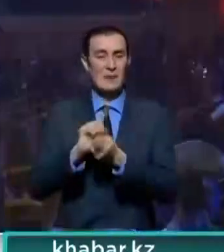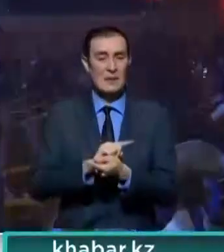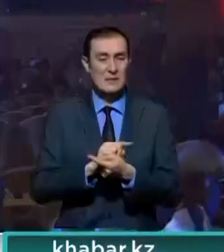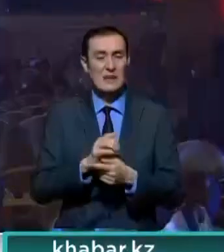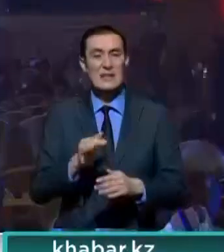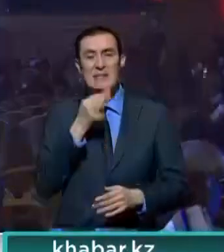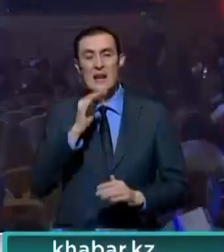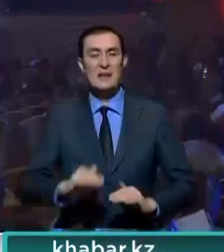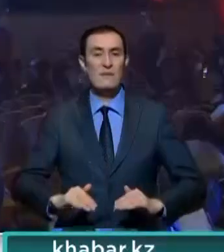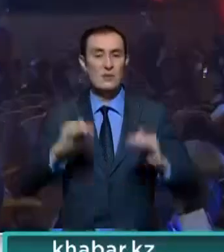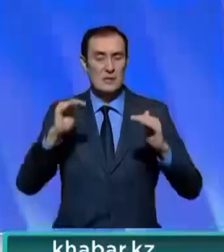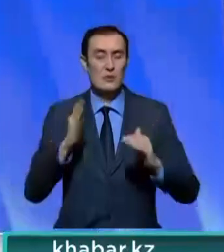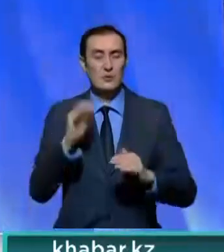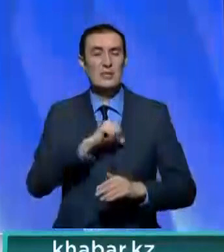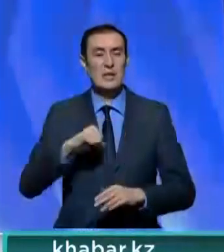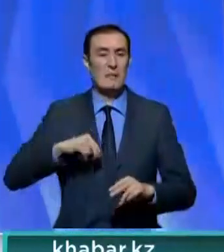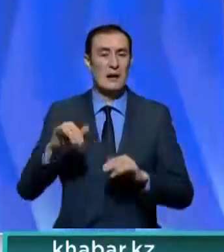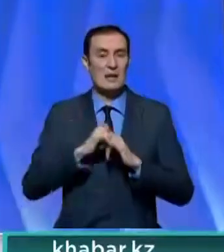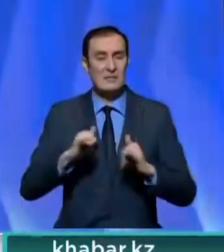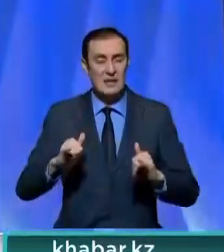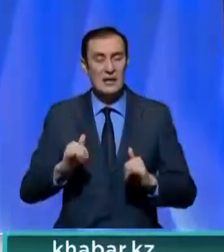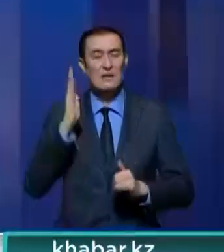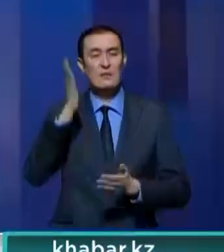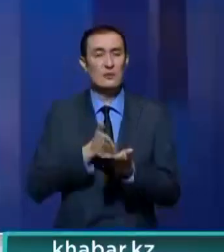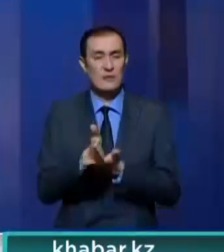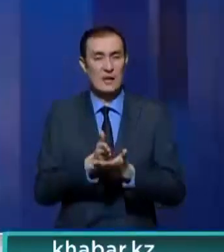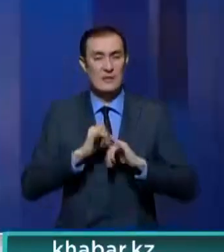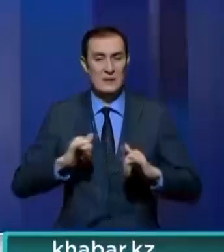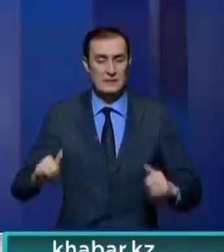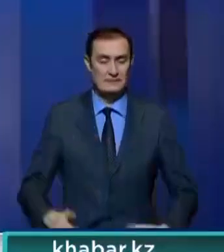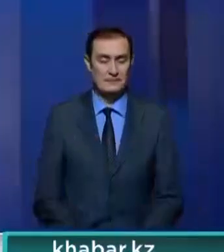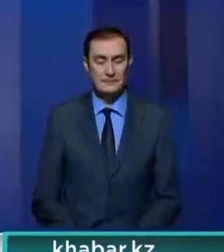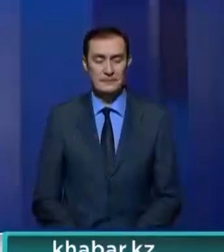с ранних лет и станет залогом саморазвития, карьерного роста в будущем.